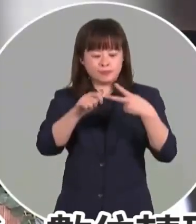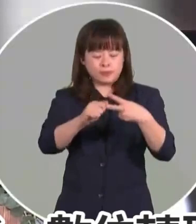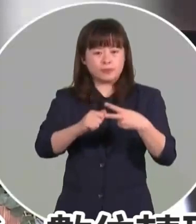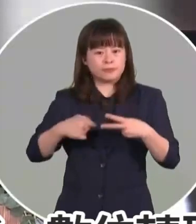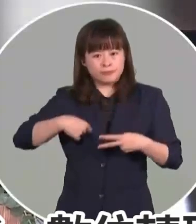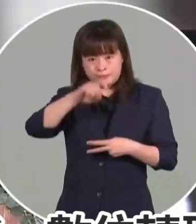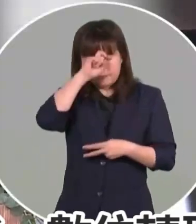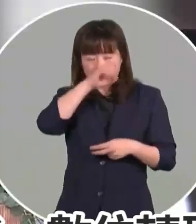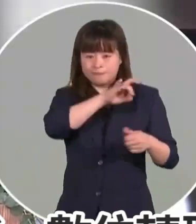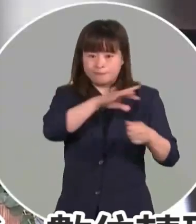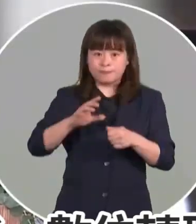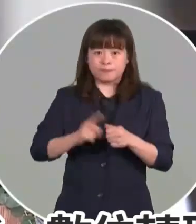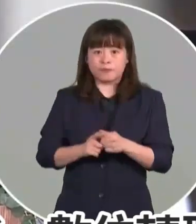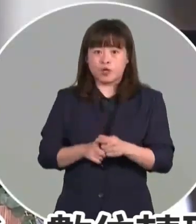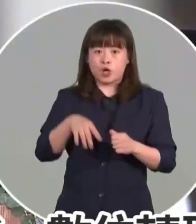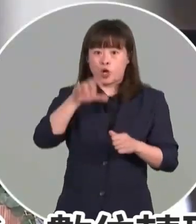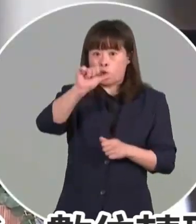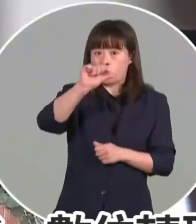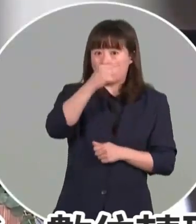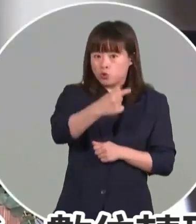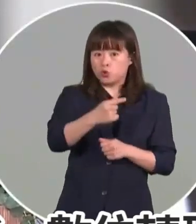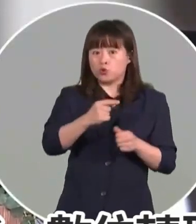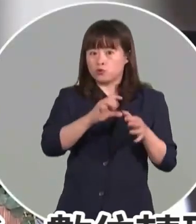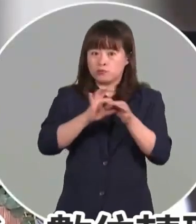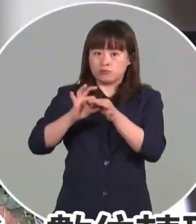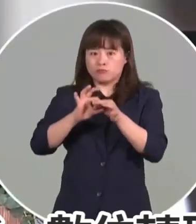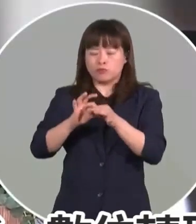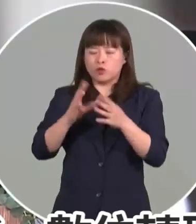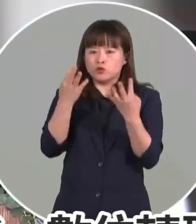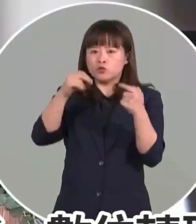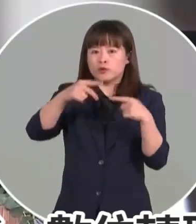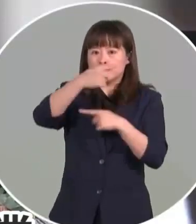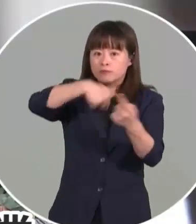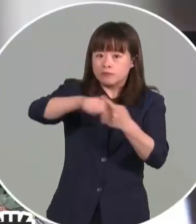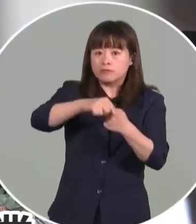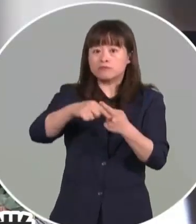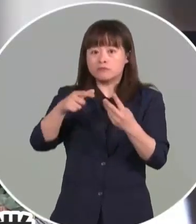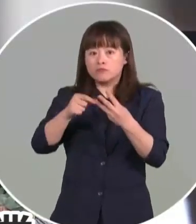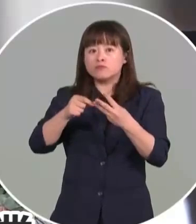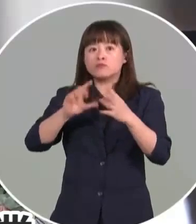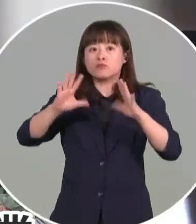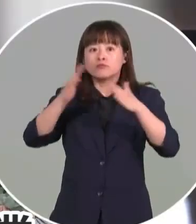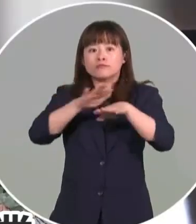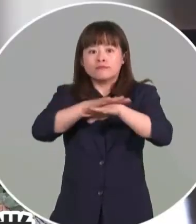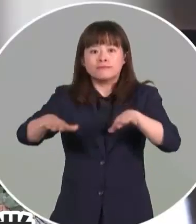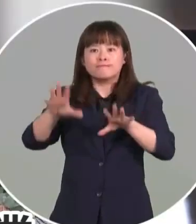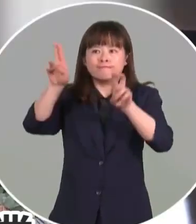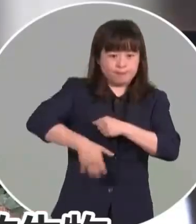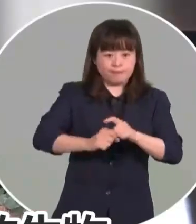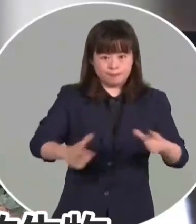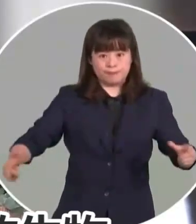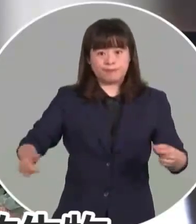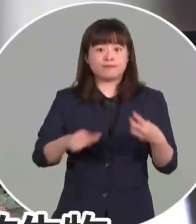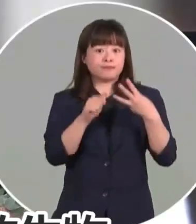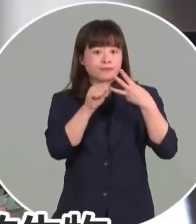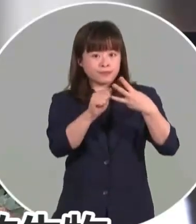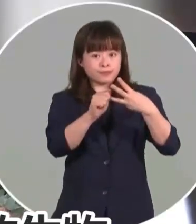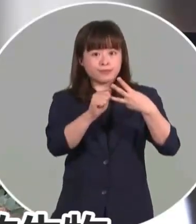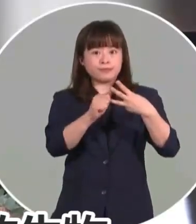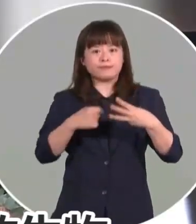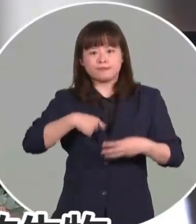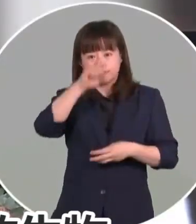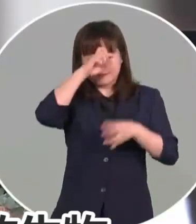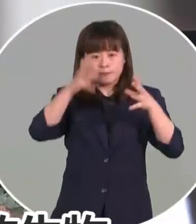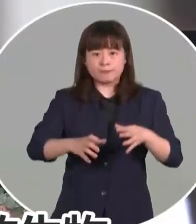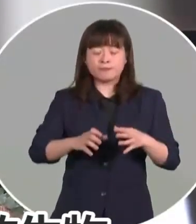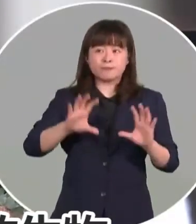们要发展可以结合 5G 时代、数位转型以及国家安全的资安产业。第三，我们要